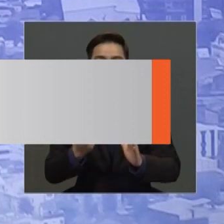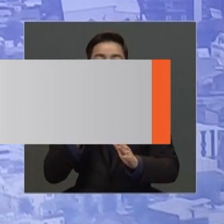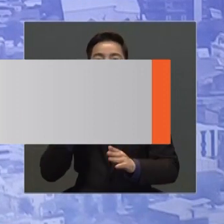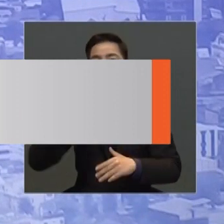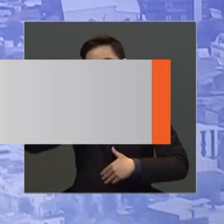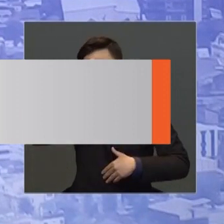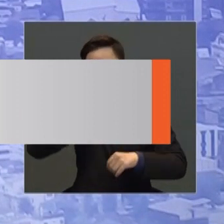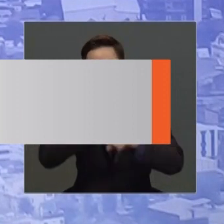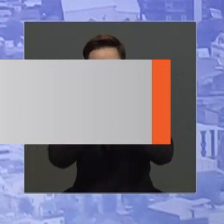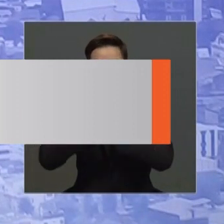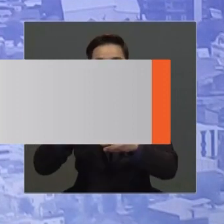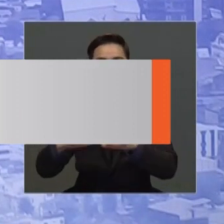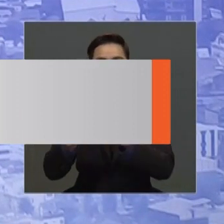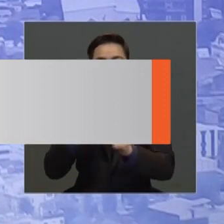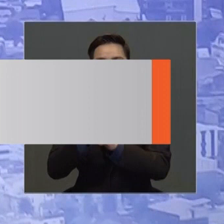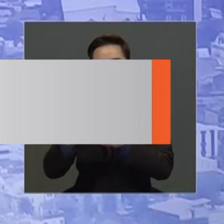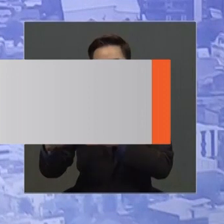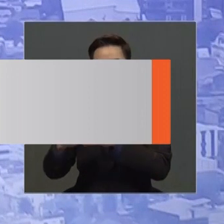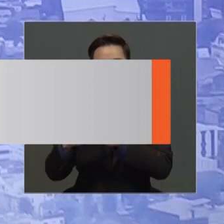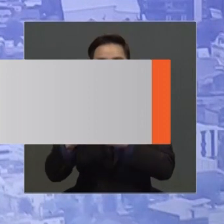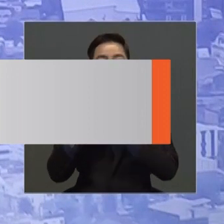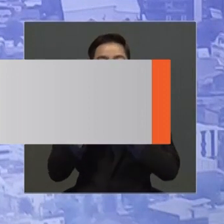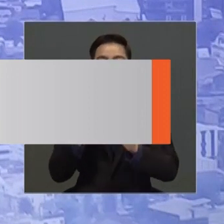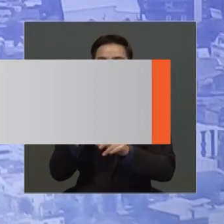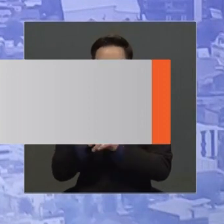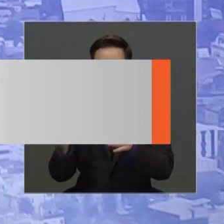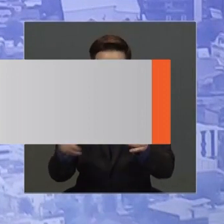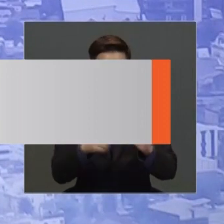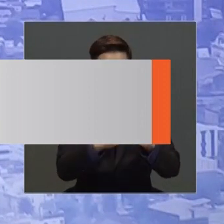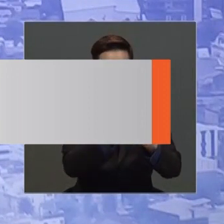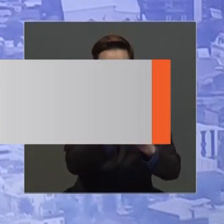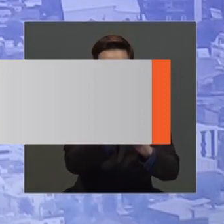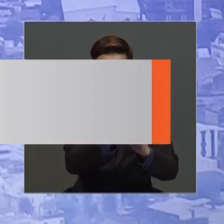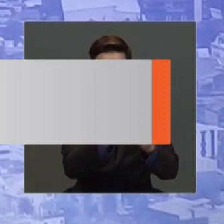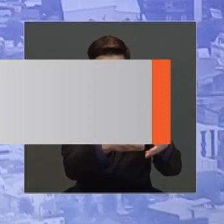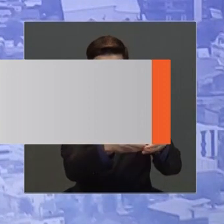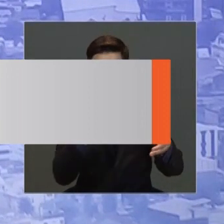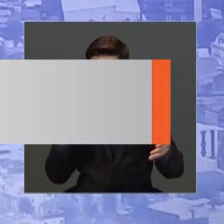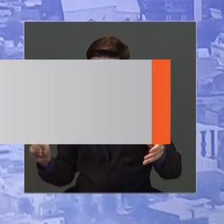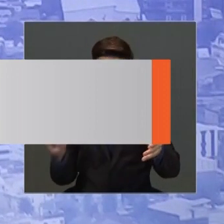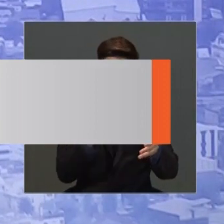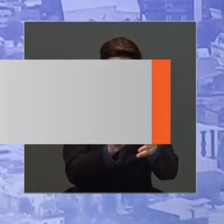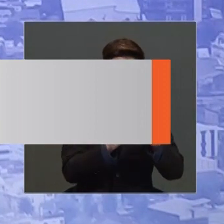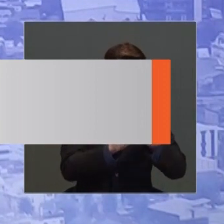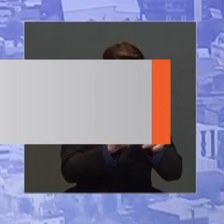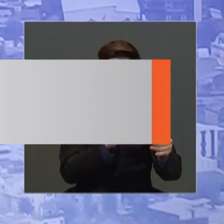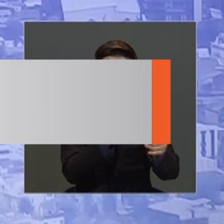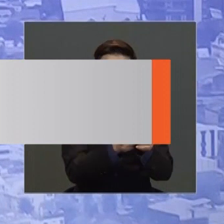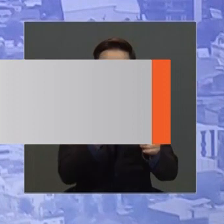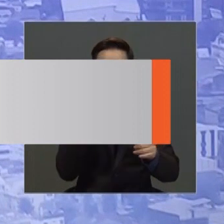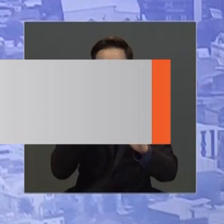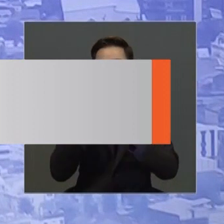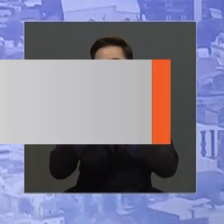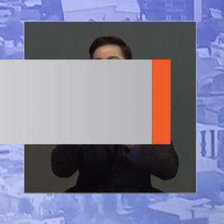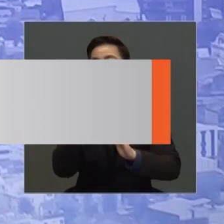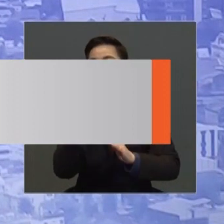มควบคุมโรคก็จะมีการจัดทีมเป็นพี่เลี้ยงประจำเขตเลยนะคะก่อนหน้านี้เนี่ยก็จะมีสำนักงานเข